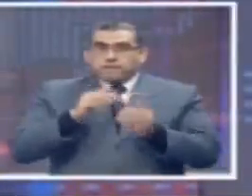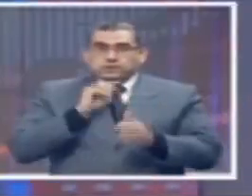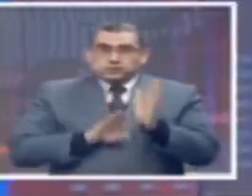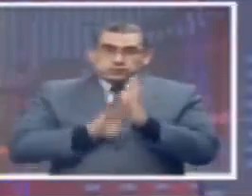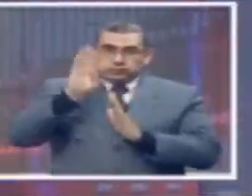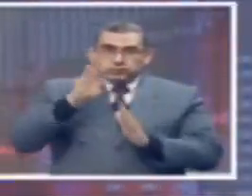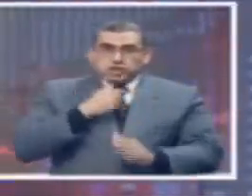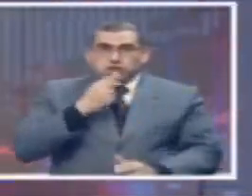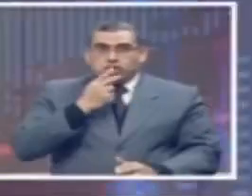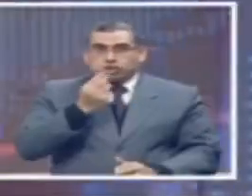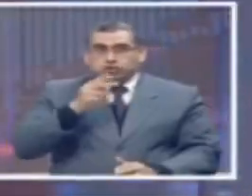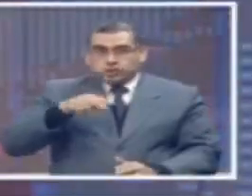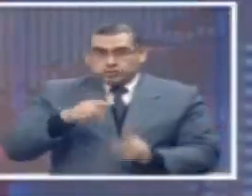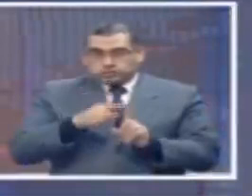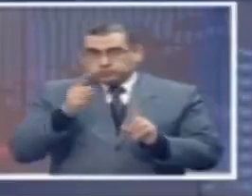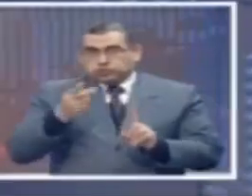تنطلق